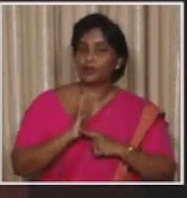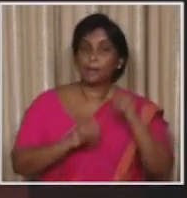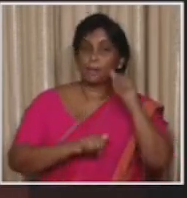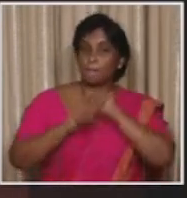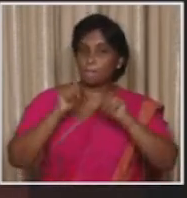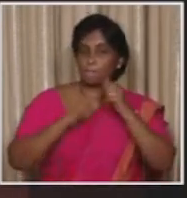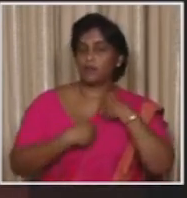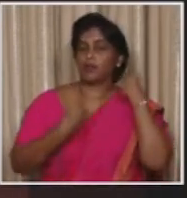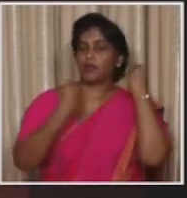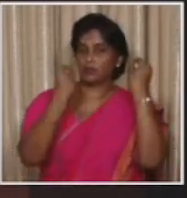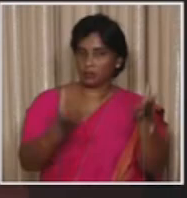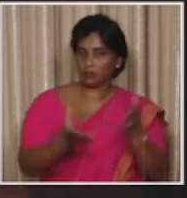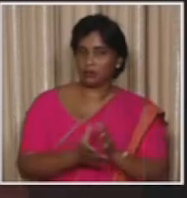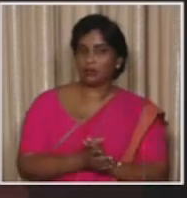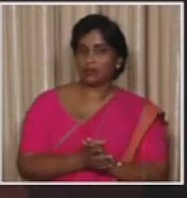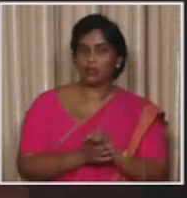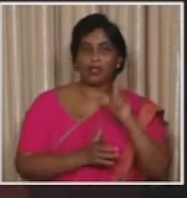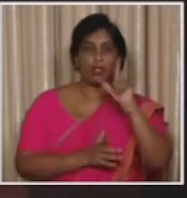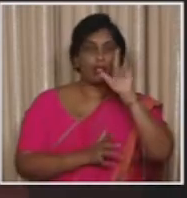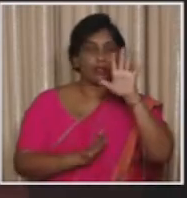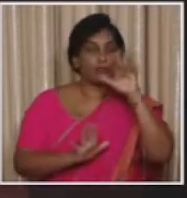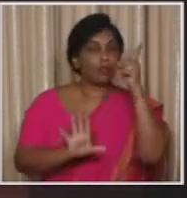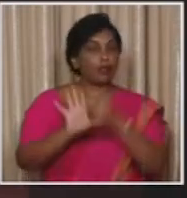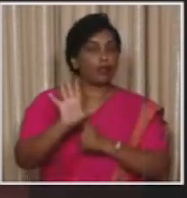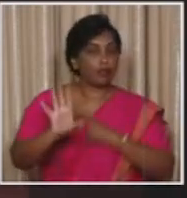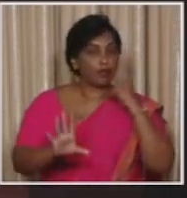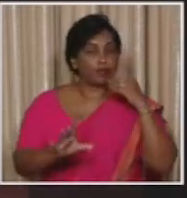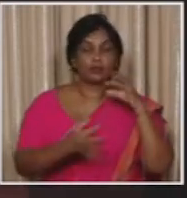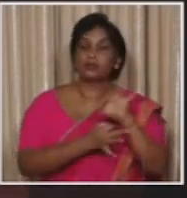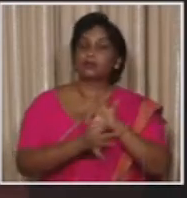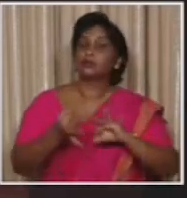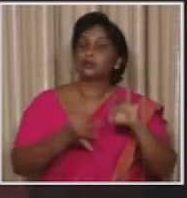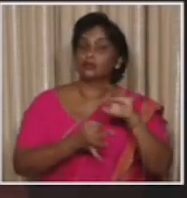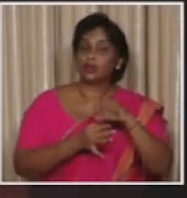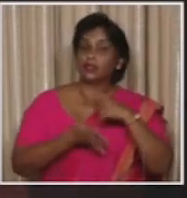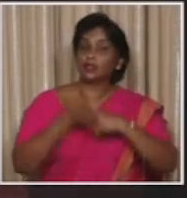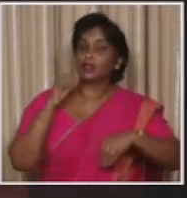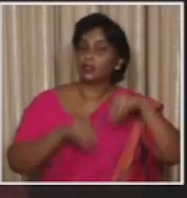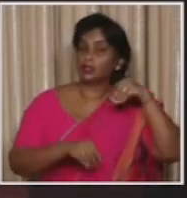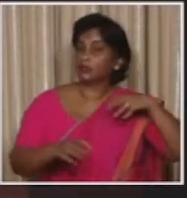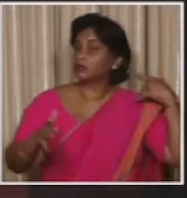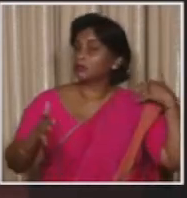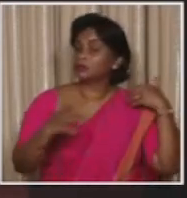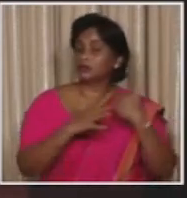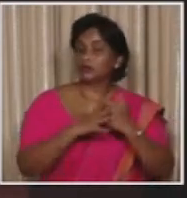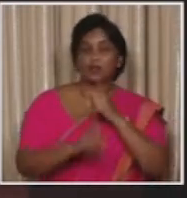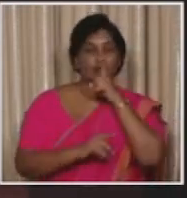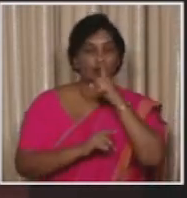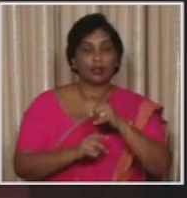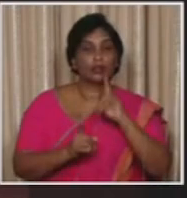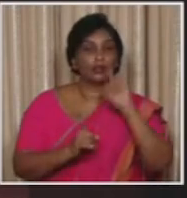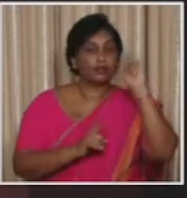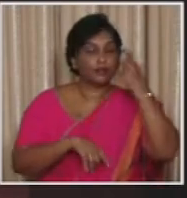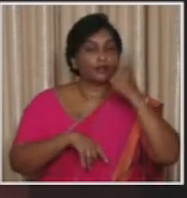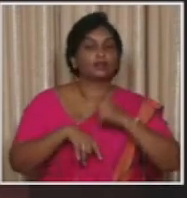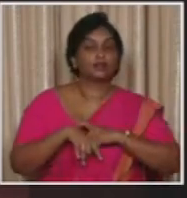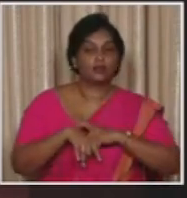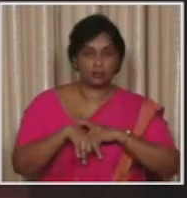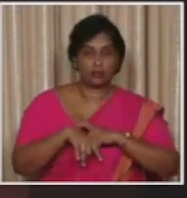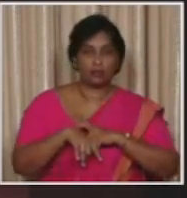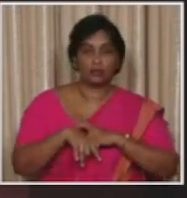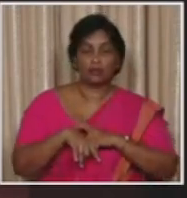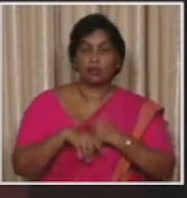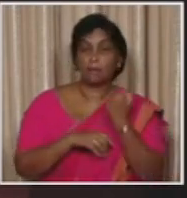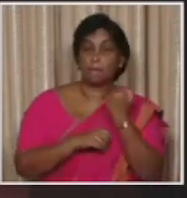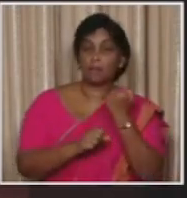ලබා දීලා තිබෙනවා. 75 වසරක ප්‍රජාතන්ත්‍රවාදී දේශපාලන ඉතිහාසය ගැන කියනවා. ප්‍රථම වතාවට